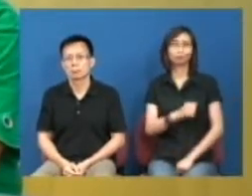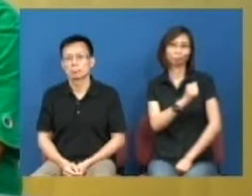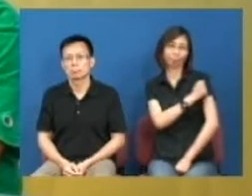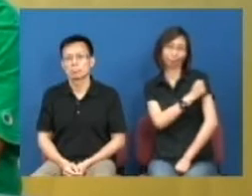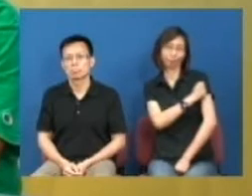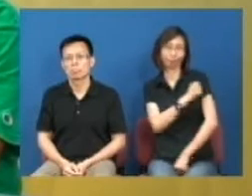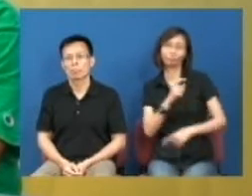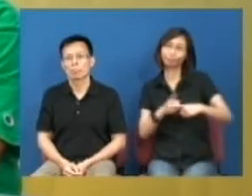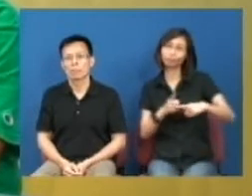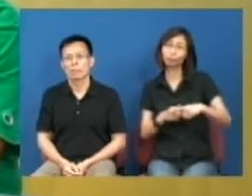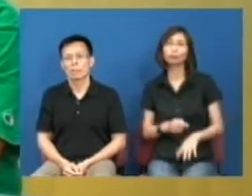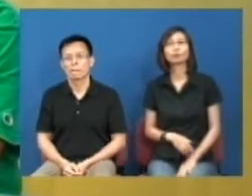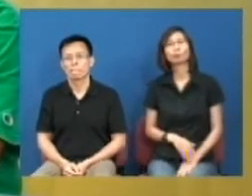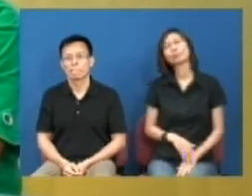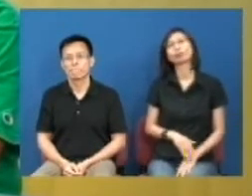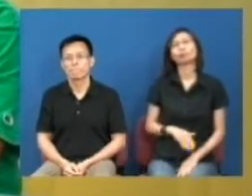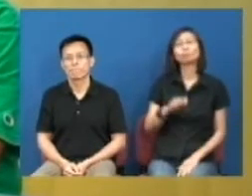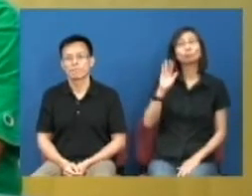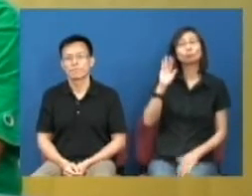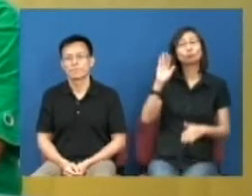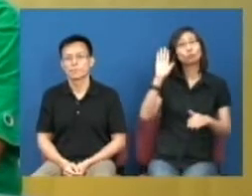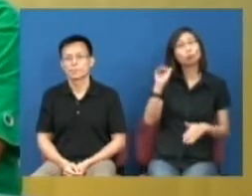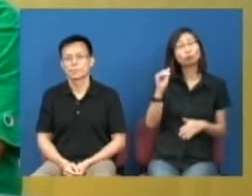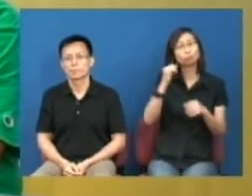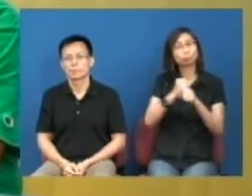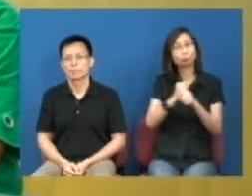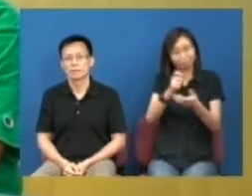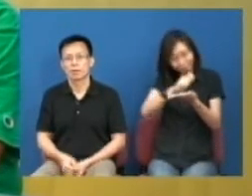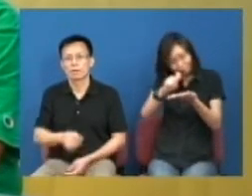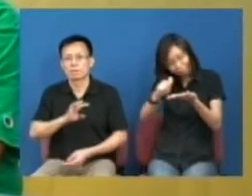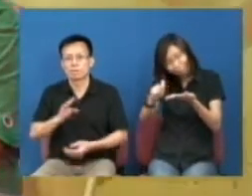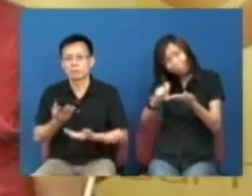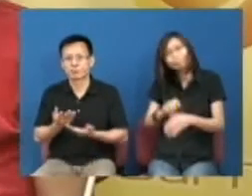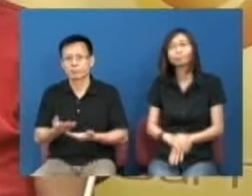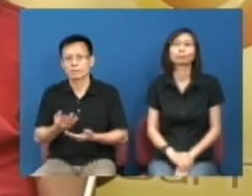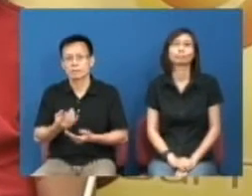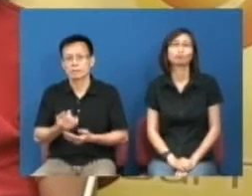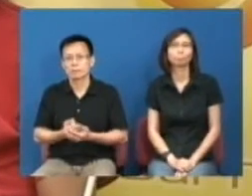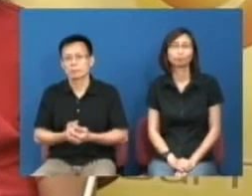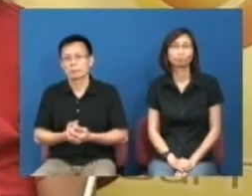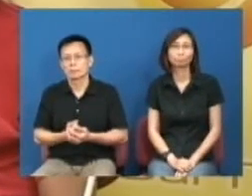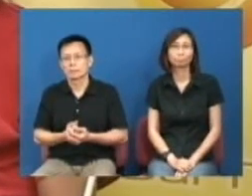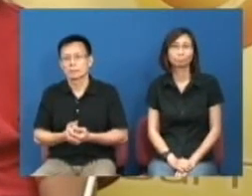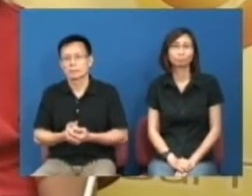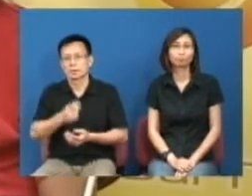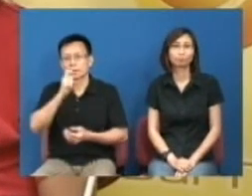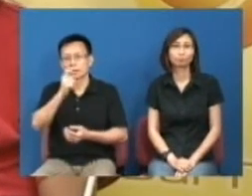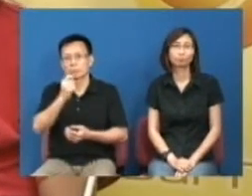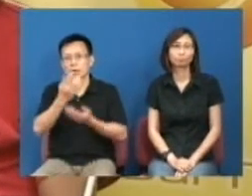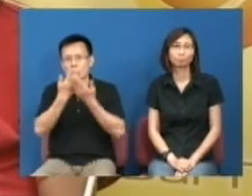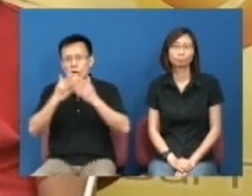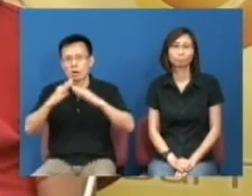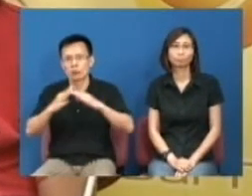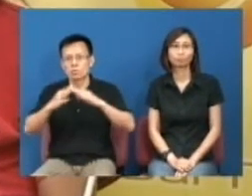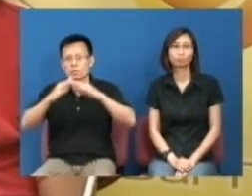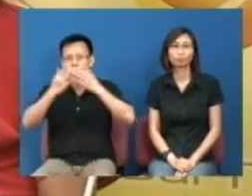係啊。咁啊可以做迷死嘢咯，即係譬如話啱啊幫。 咁使乜？即係咁，你如果你。九大學搞一個聯合的論